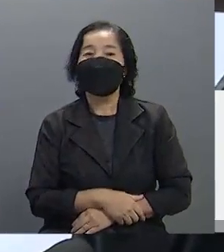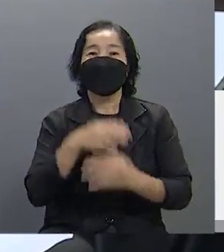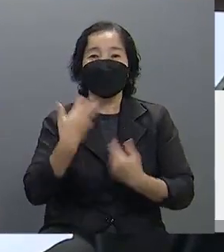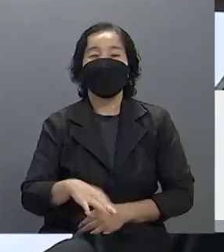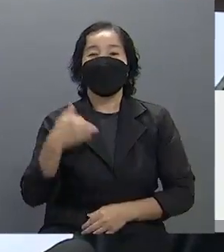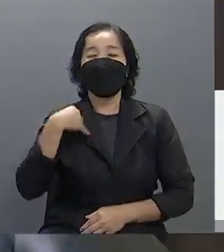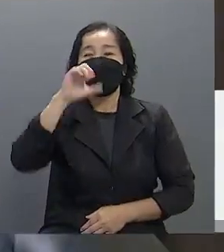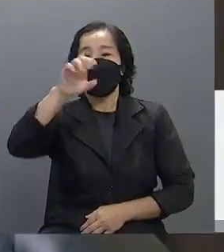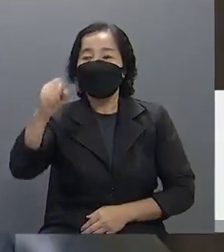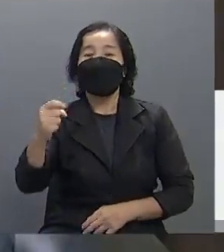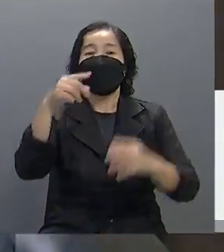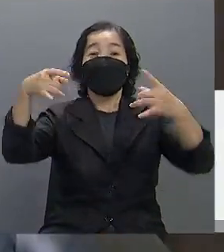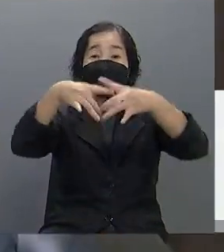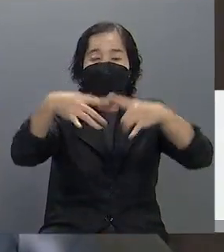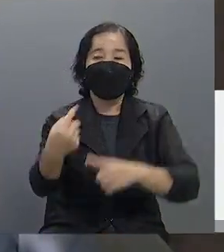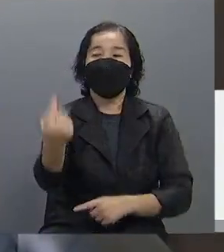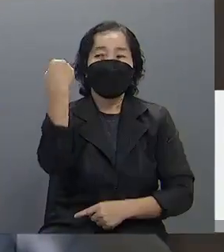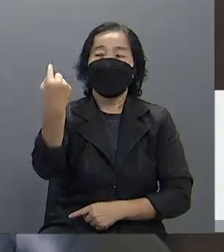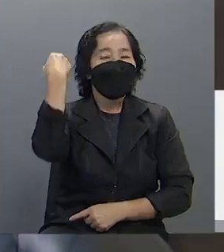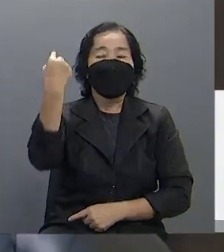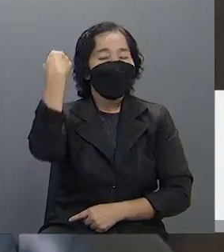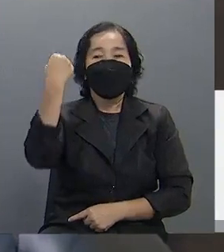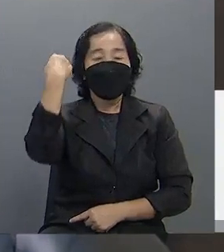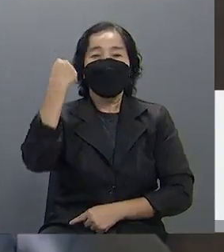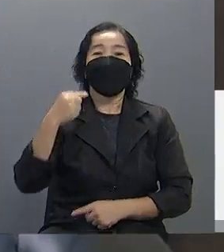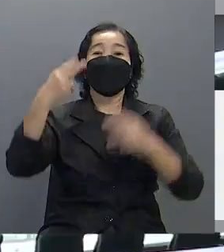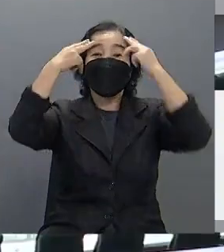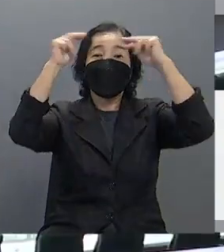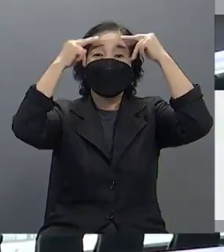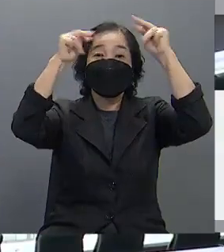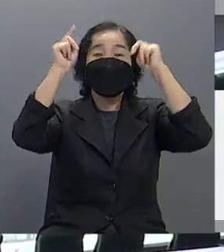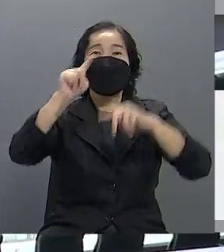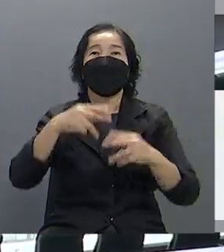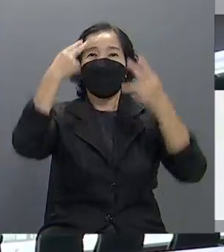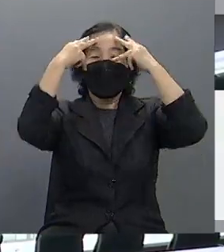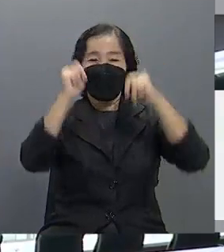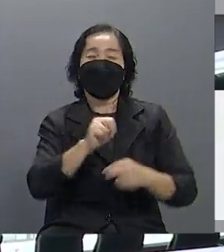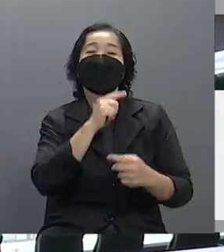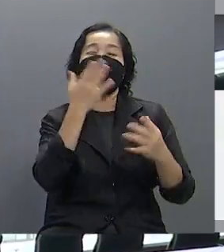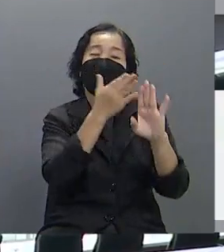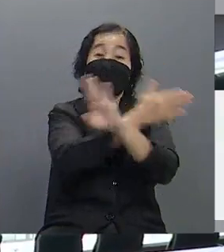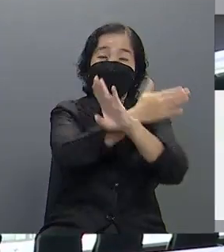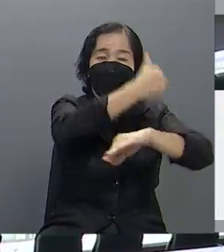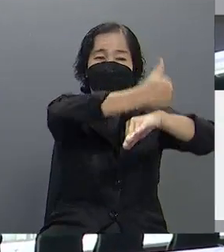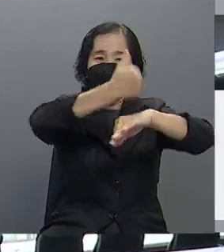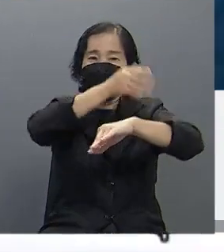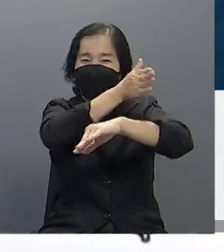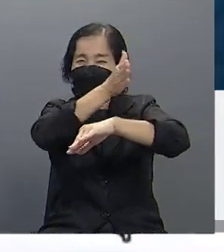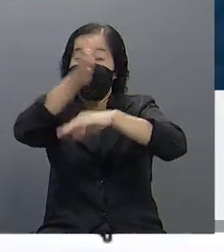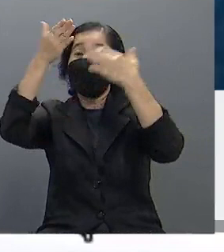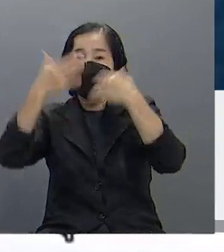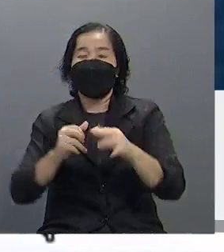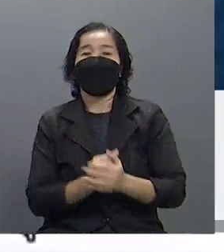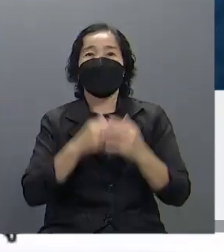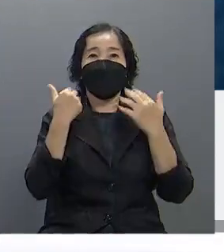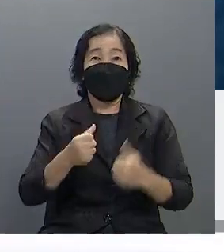ศาสตร์เด็ดหัวหลังจากที่สอยนั่งร้านอภิปราย10รัฐมนตรีไปแล้วตลอด2วันที่ผ่านมาค่ะเปิดฉากวันที่3นี้ก็เริ่ม